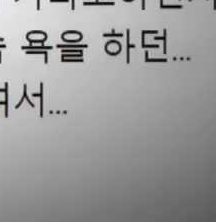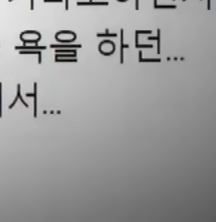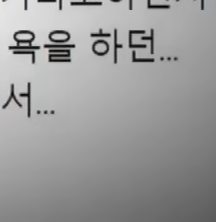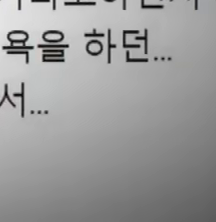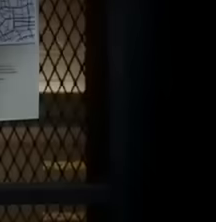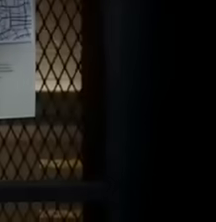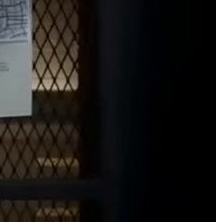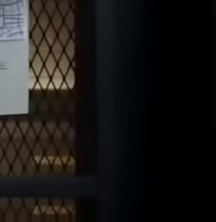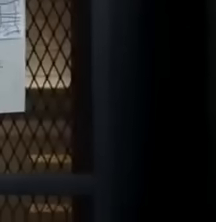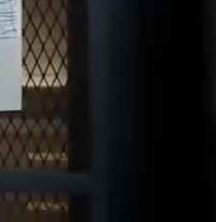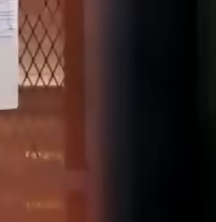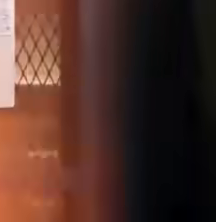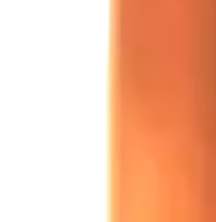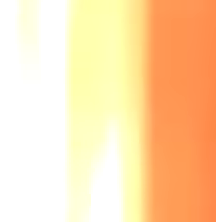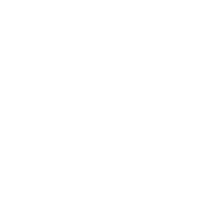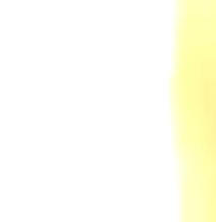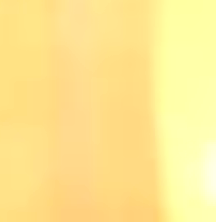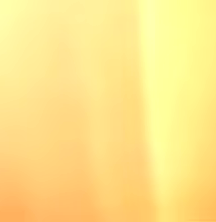주장입니다